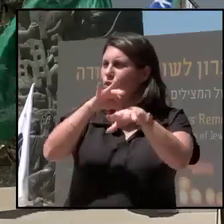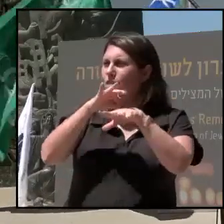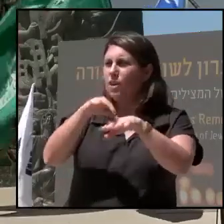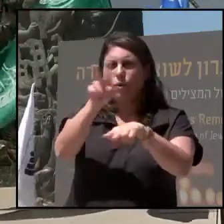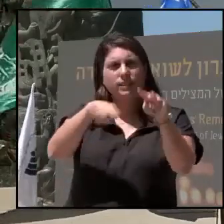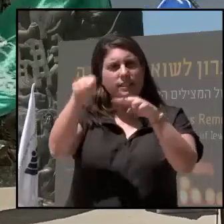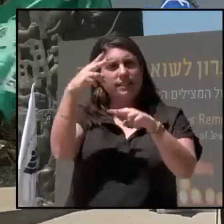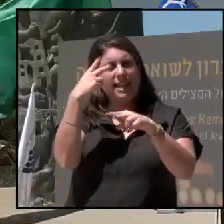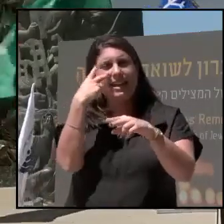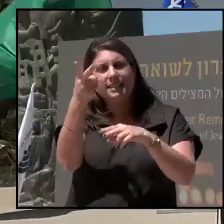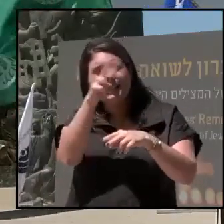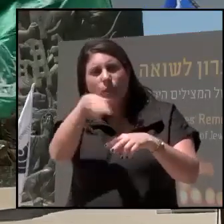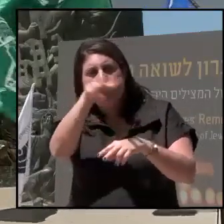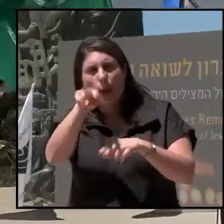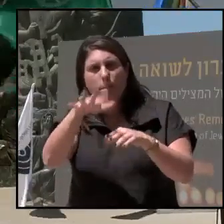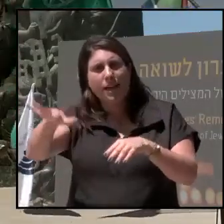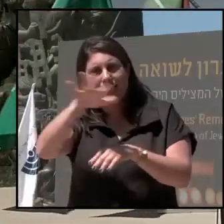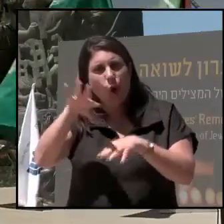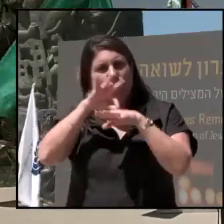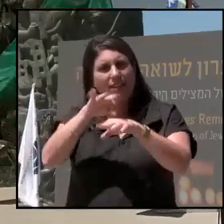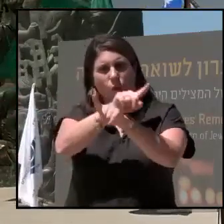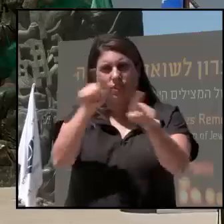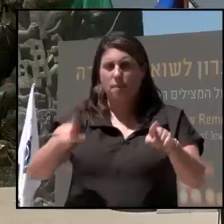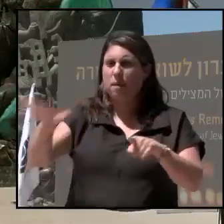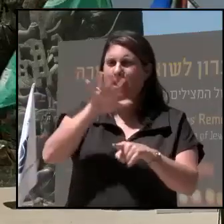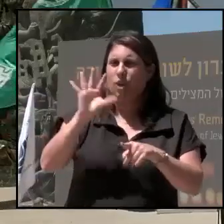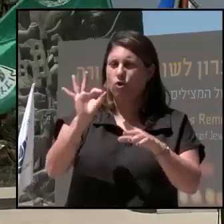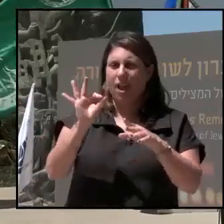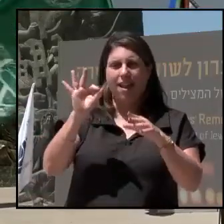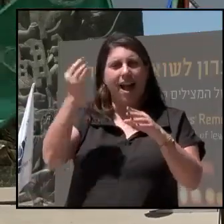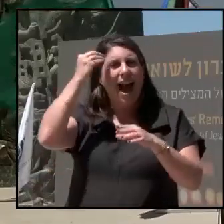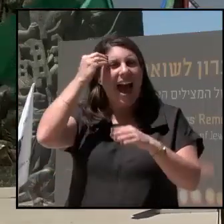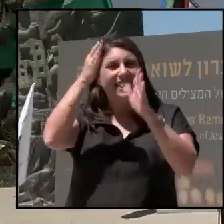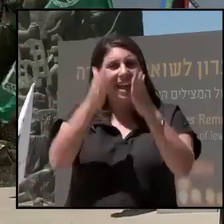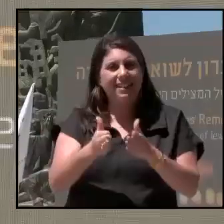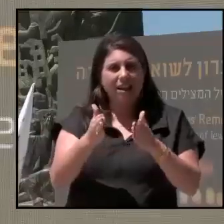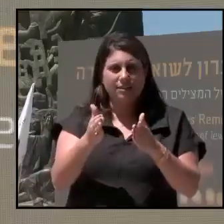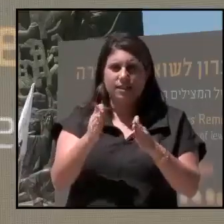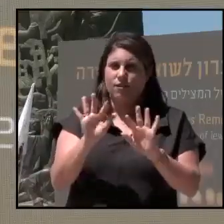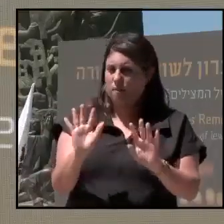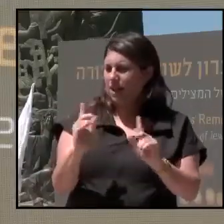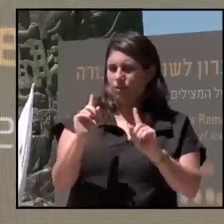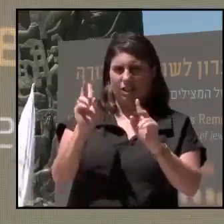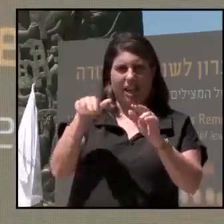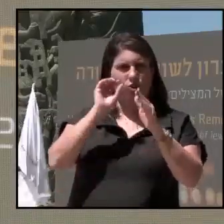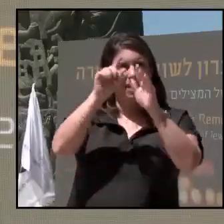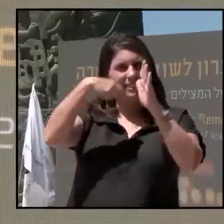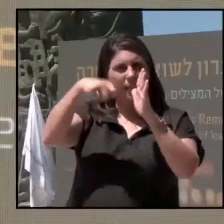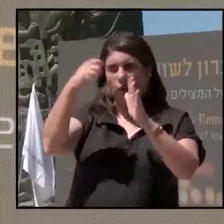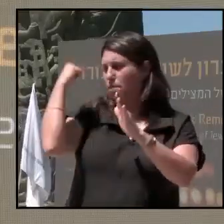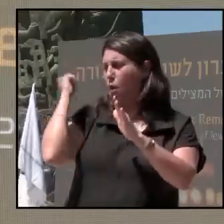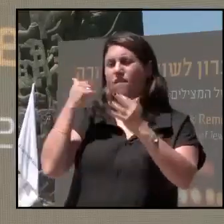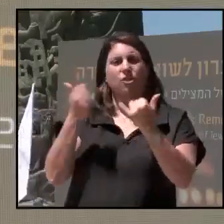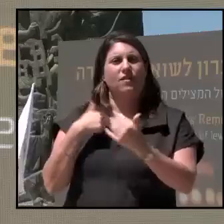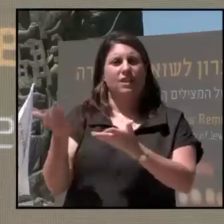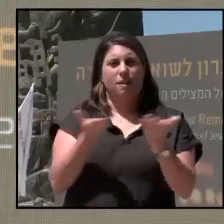סיורים באזור וידריכו את הנוכחים ברחבת האנדרטה, וסרטונים יוקרנו על המסך שכאן מאחוריי. ועתה אני